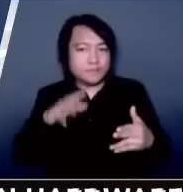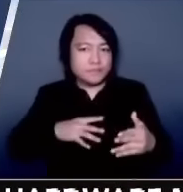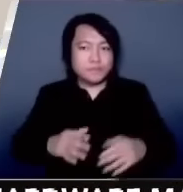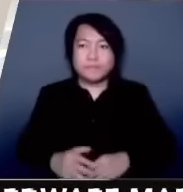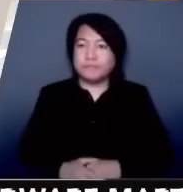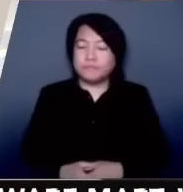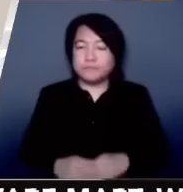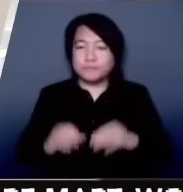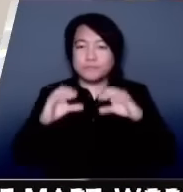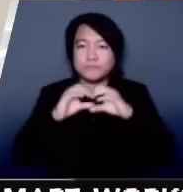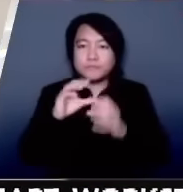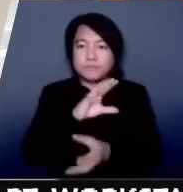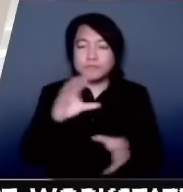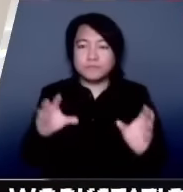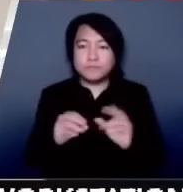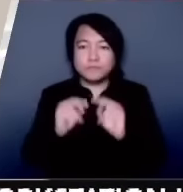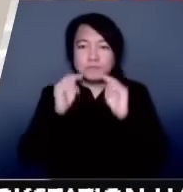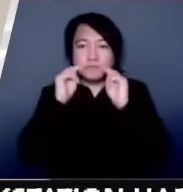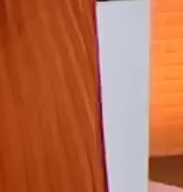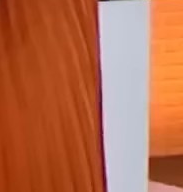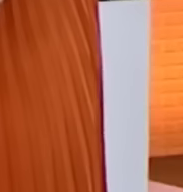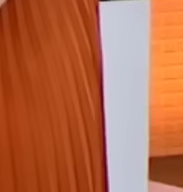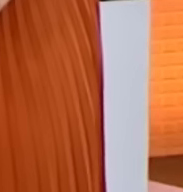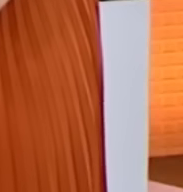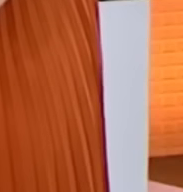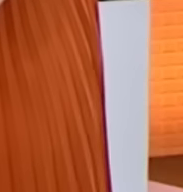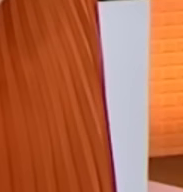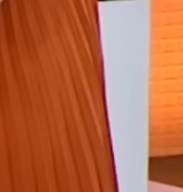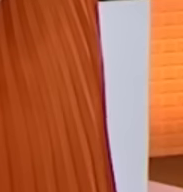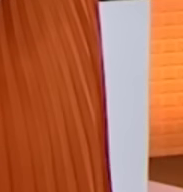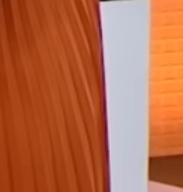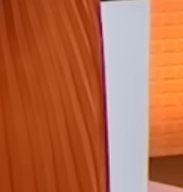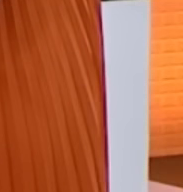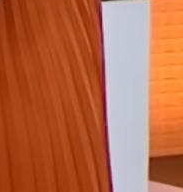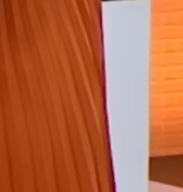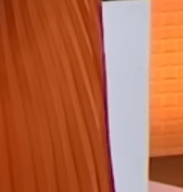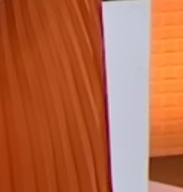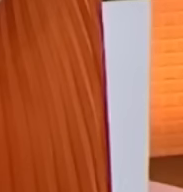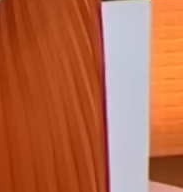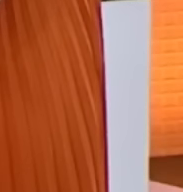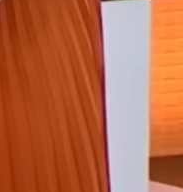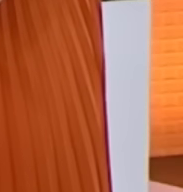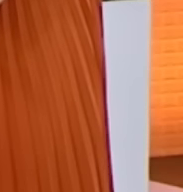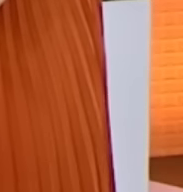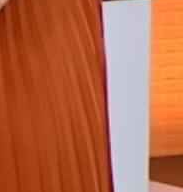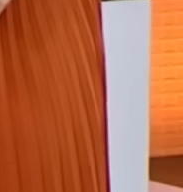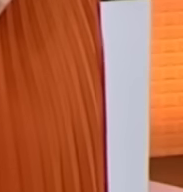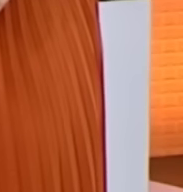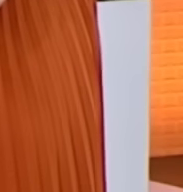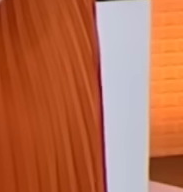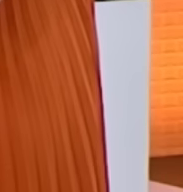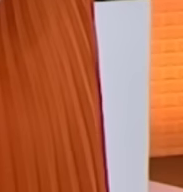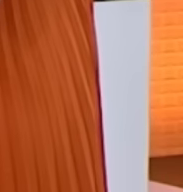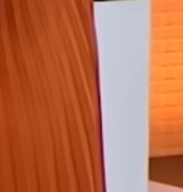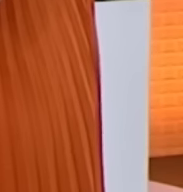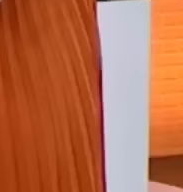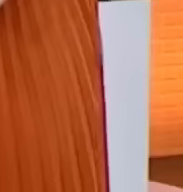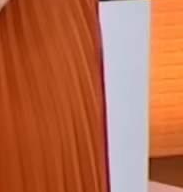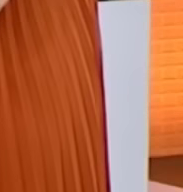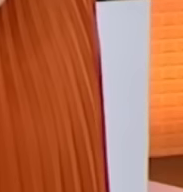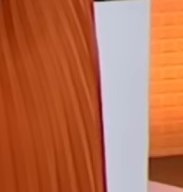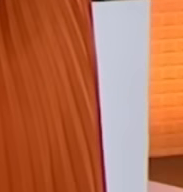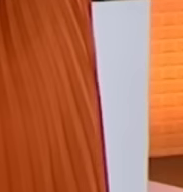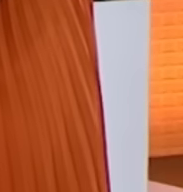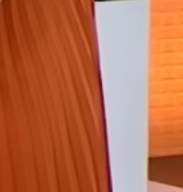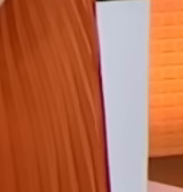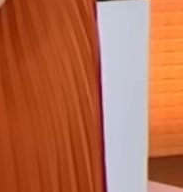Agustin para sa GMA Integrated News. Mga kapuso, para una ka sa mga balita, mag-subscribe sa GMA Integrated News sa YouTube. Sa